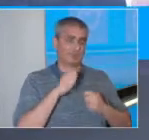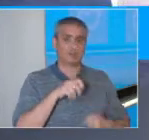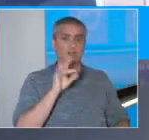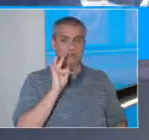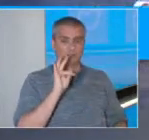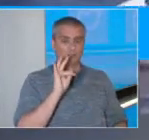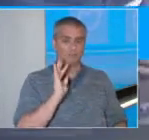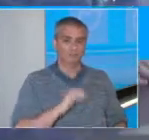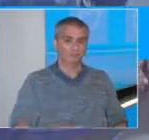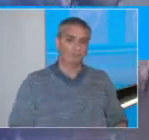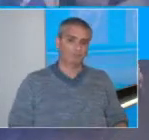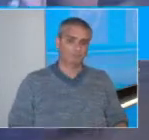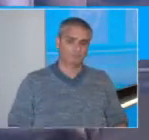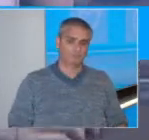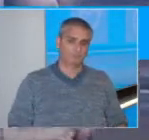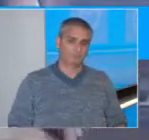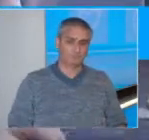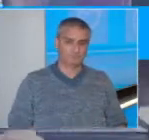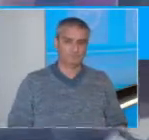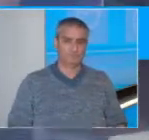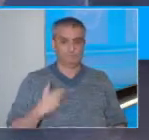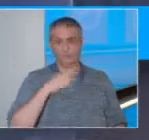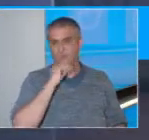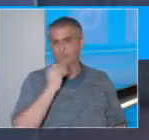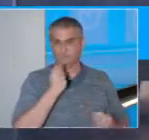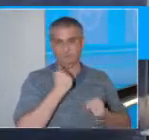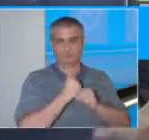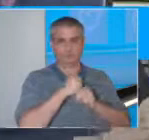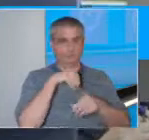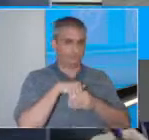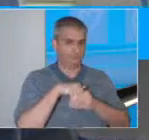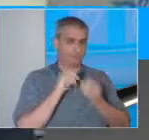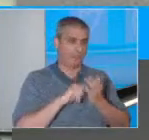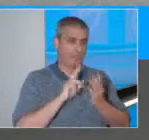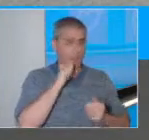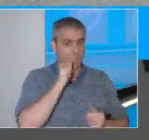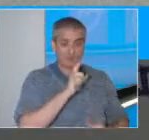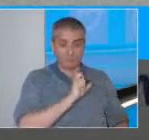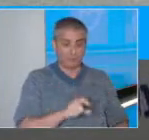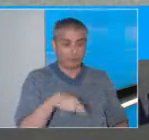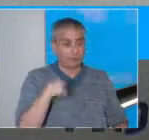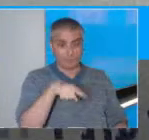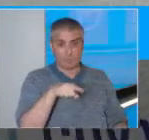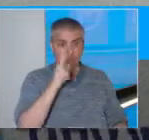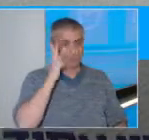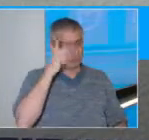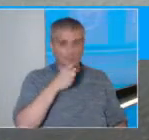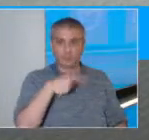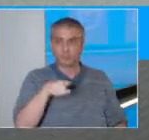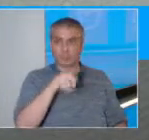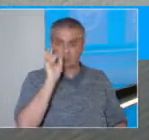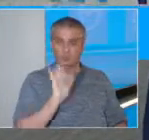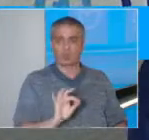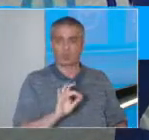התחלת לדבר על זה. מה שמאמינים בו באמת בלב וברור. בואו נדבר על דברים שנעשים מאחורי הקלעים, כי בכחול לבן מאשימים אתכם, את יש עתיד, שאתם